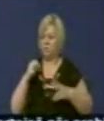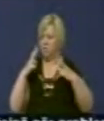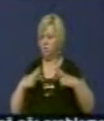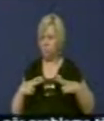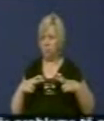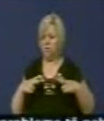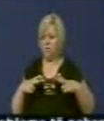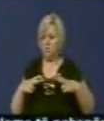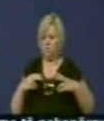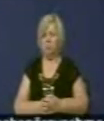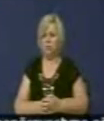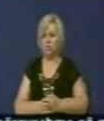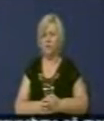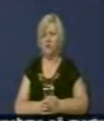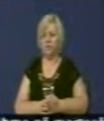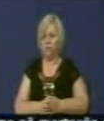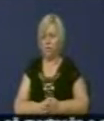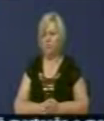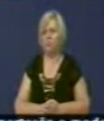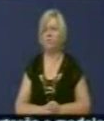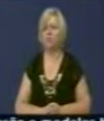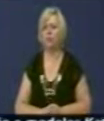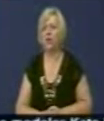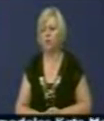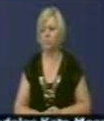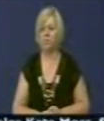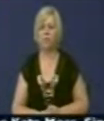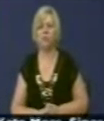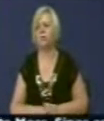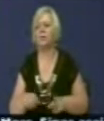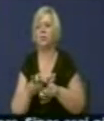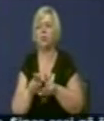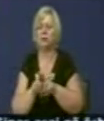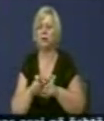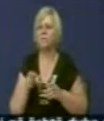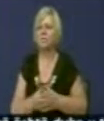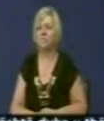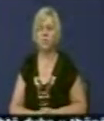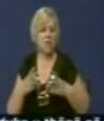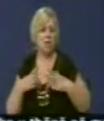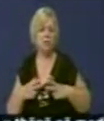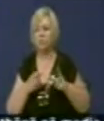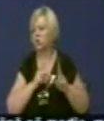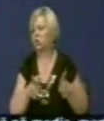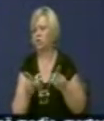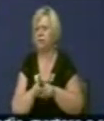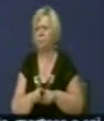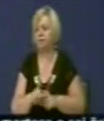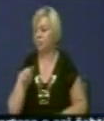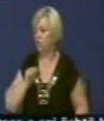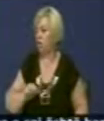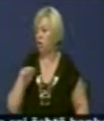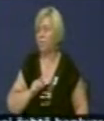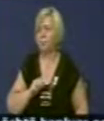Bashkimi Evropian po e shpërfill antifashizmin nga partitë themeltare të Bashkimit Evropian, duke e lënë aty të vetmuar paqe. Paqja